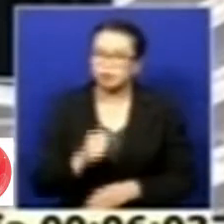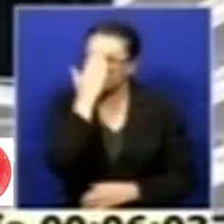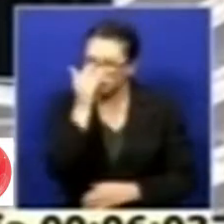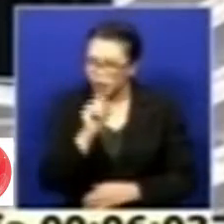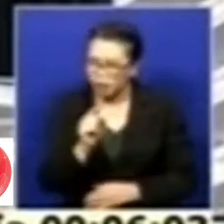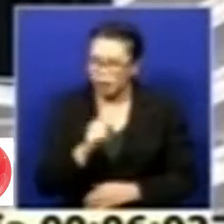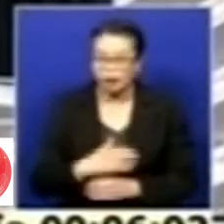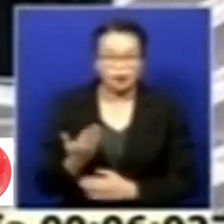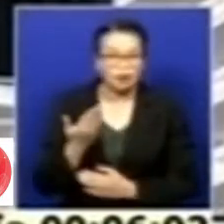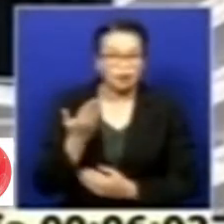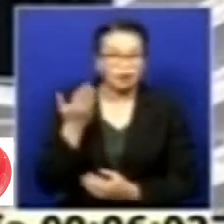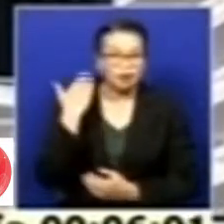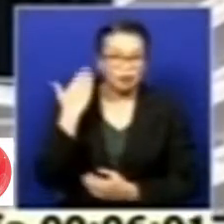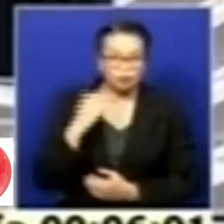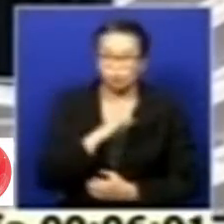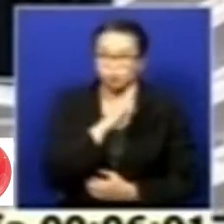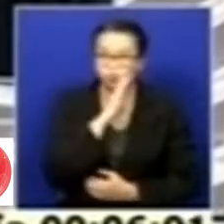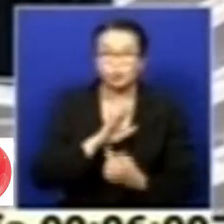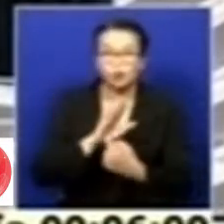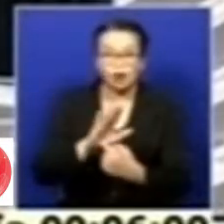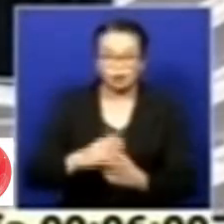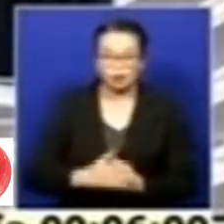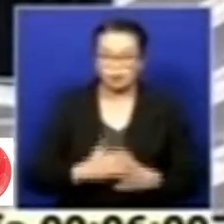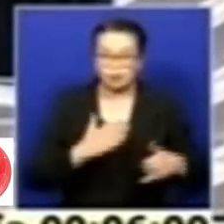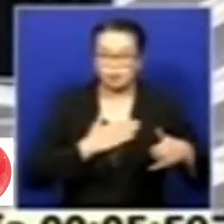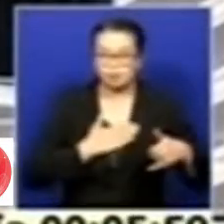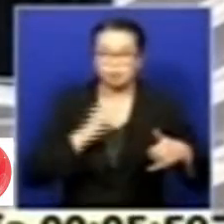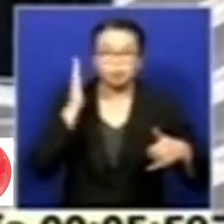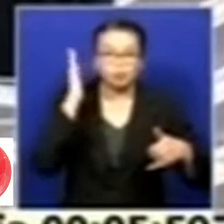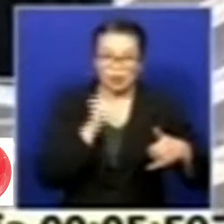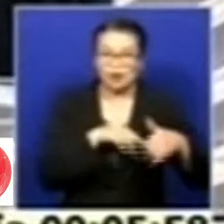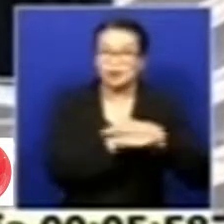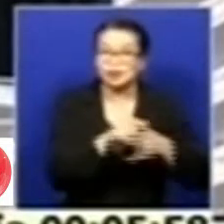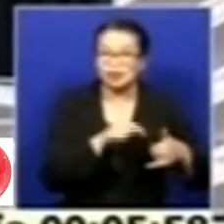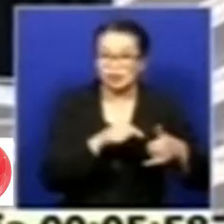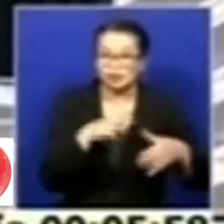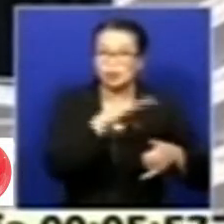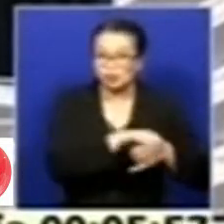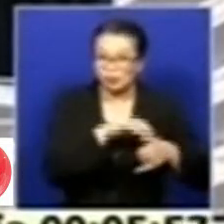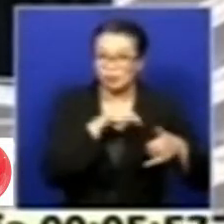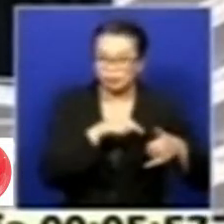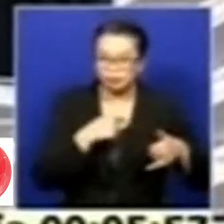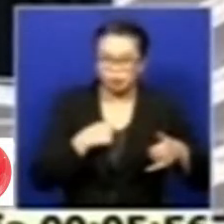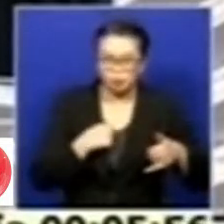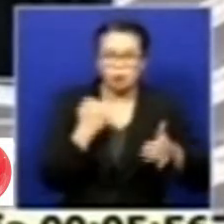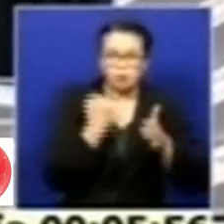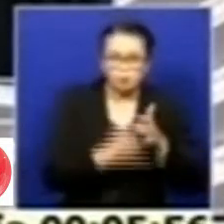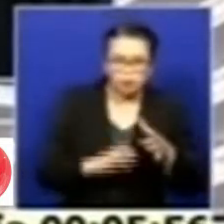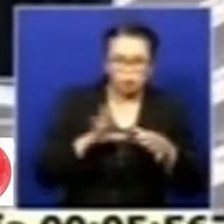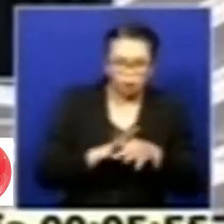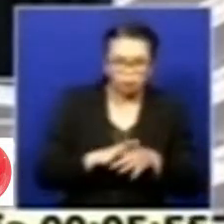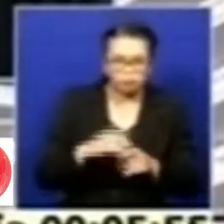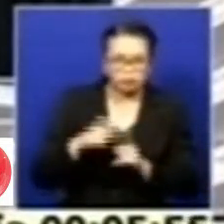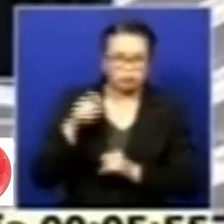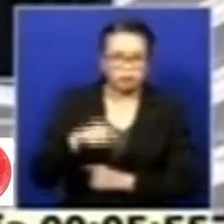าเดิมทีสมมติผมเป็นคุณวันเฉลิมผมโดนแค่เรื่องขัดคำสั่งคสช.ผ่านไปสักระยะ